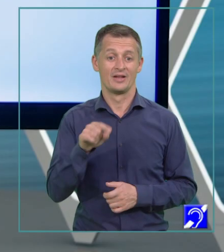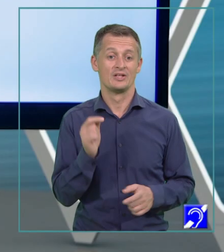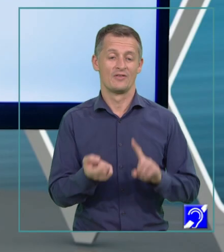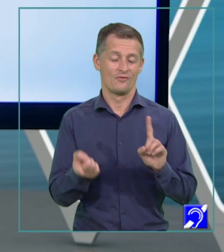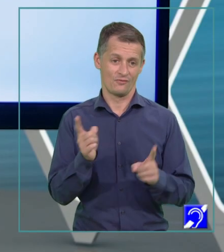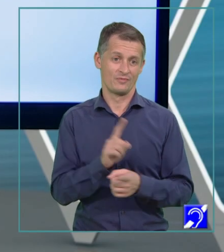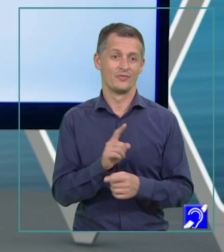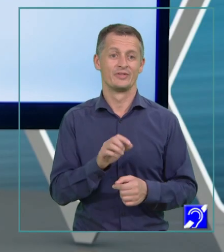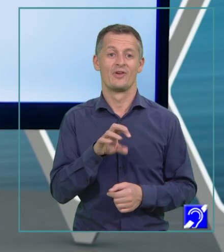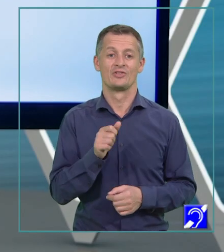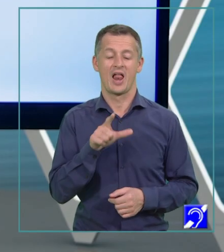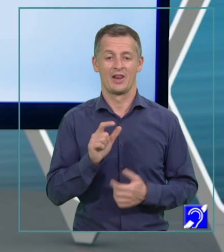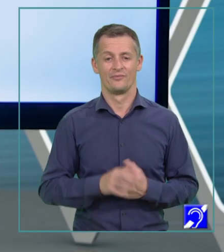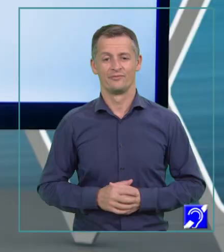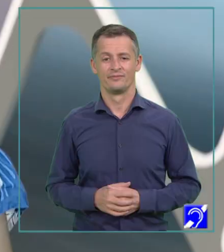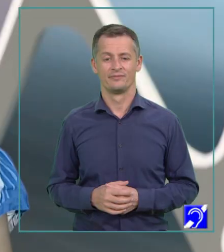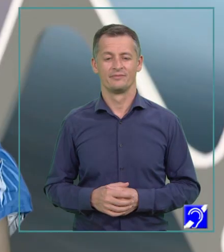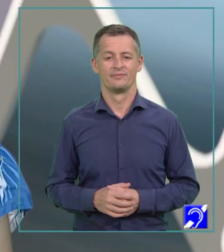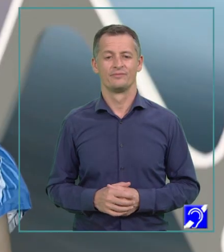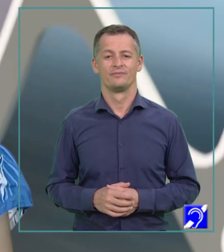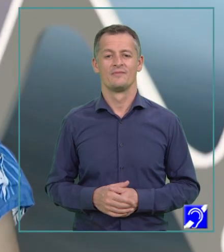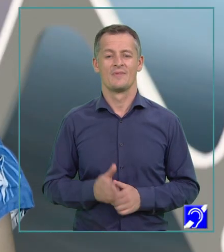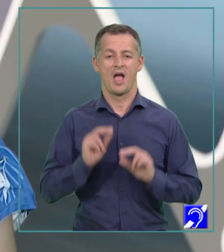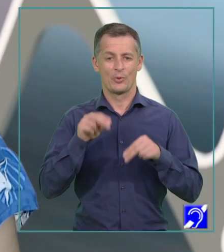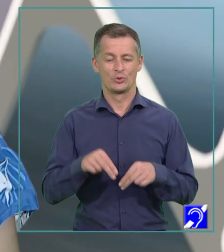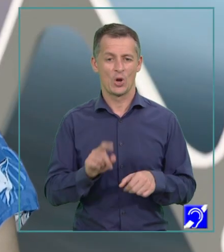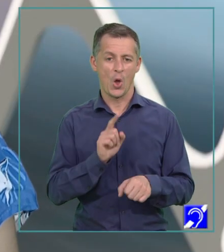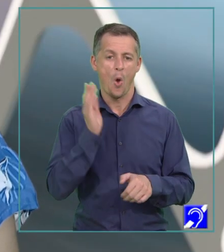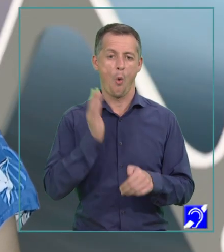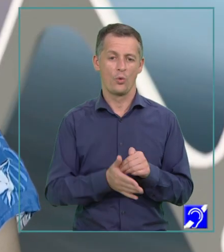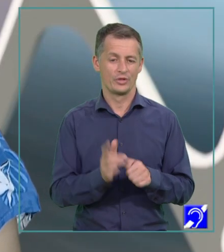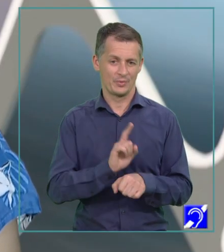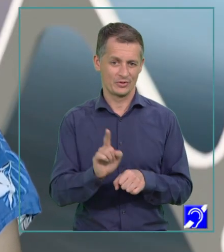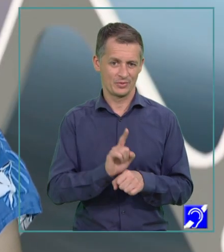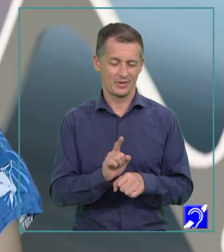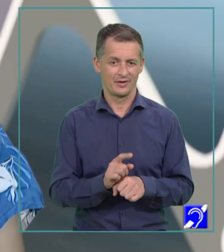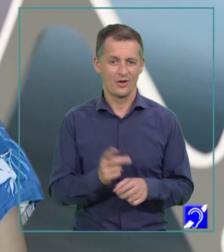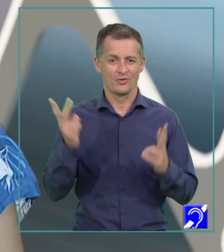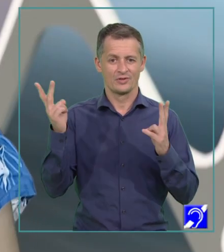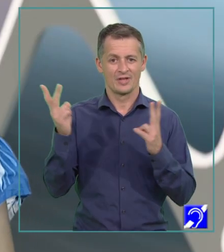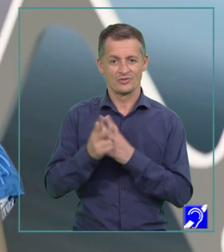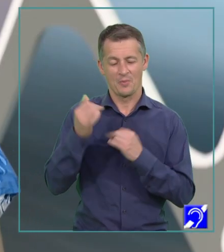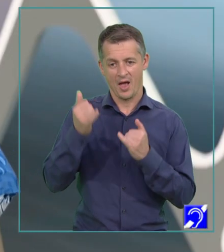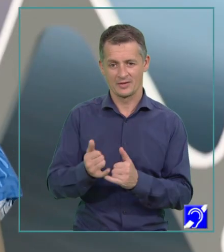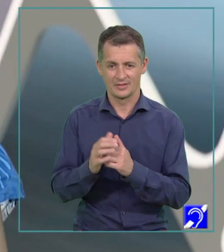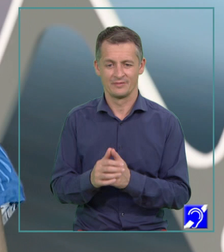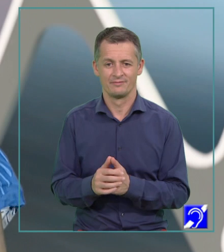Am ajuns și la ultima noțiune pe care o reactualizăm astăzi, și